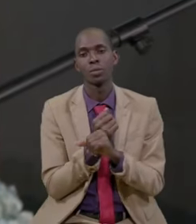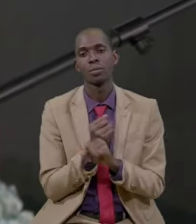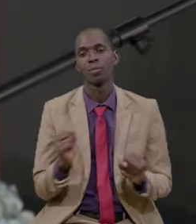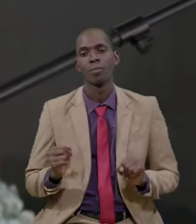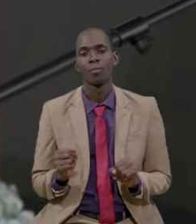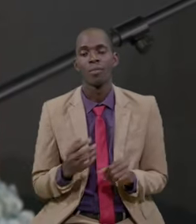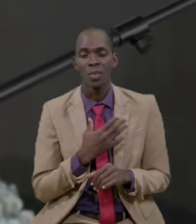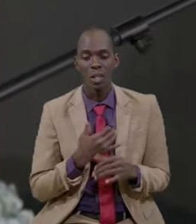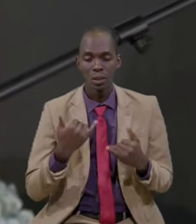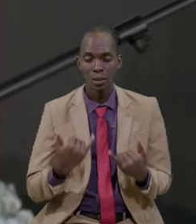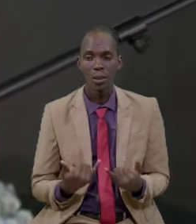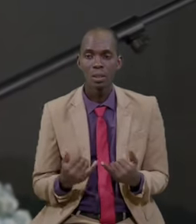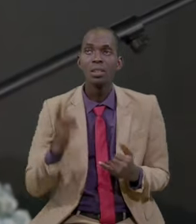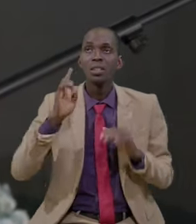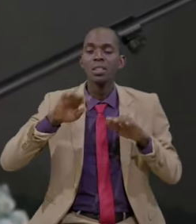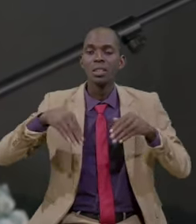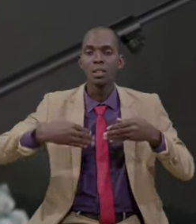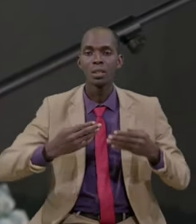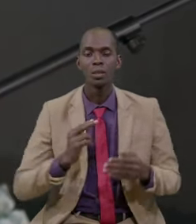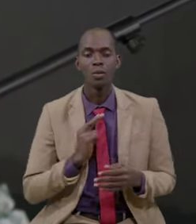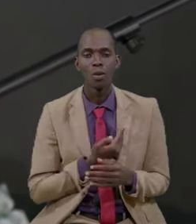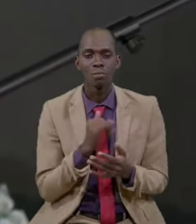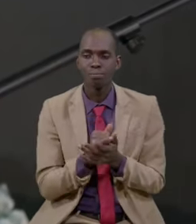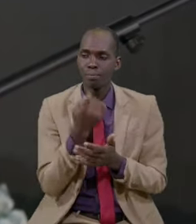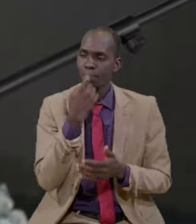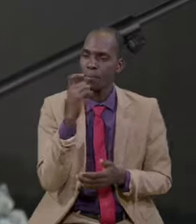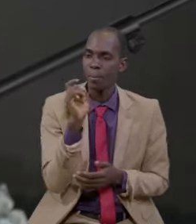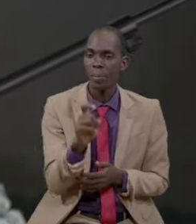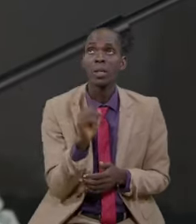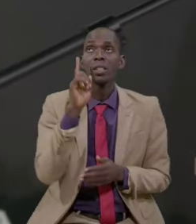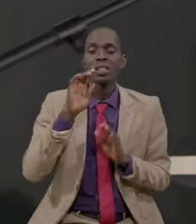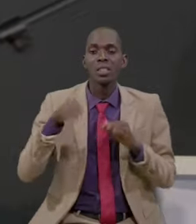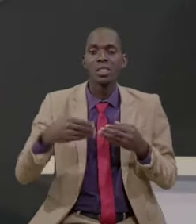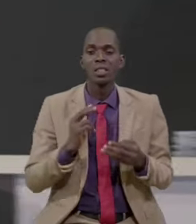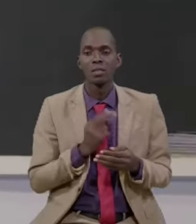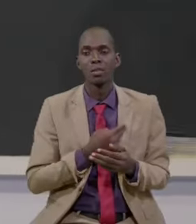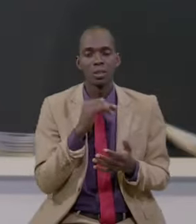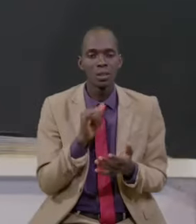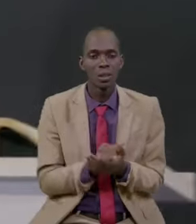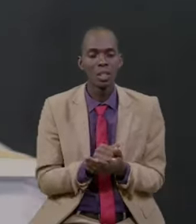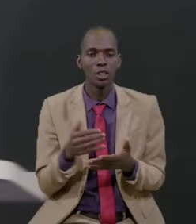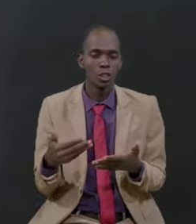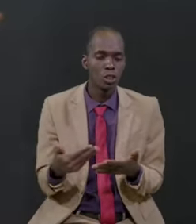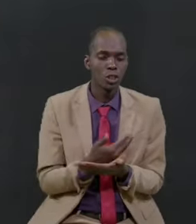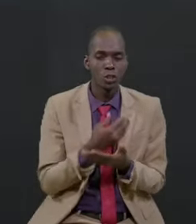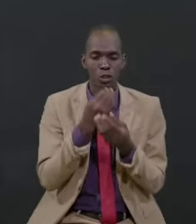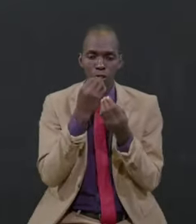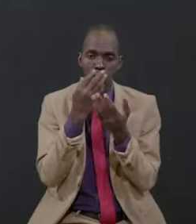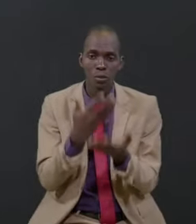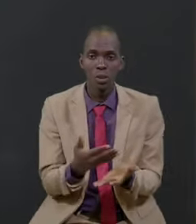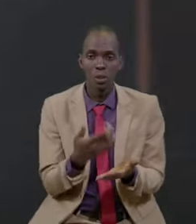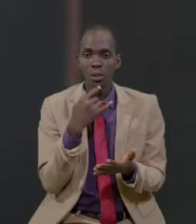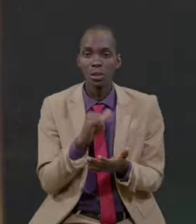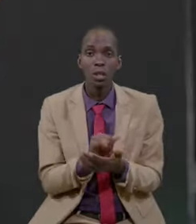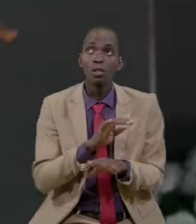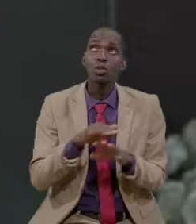donne ce mandat. Il nous donne cette grande commission. Et il dit, ne fais pas tomber